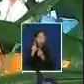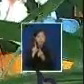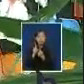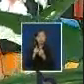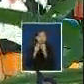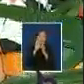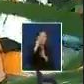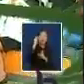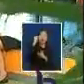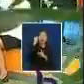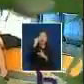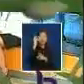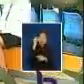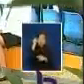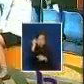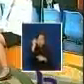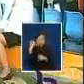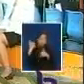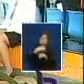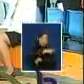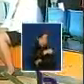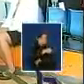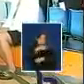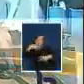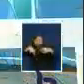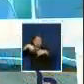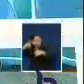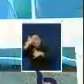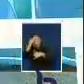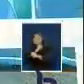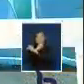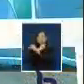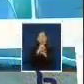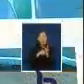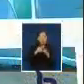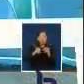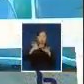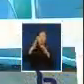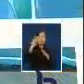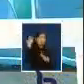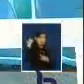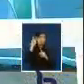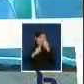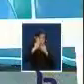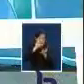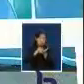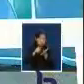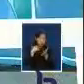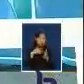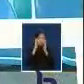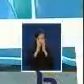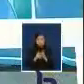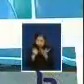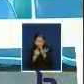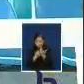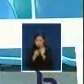มากกว่านี้แล้วก็เป็นการป้องกันไม่ให้ไปติดเชื้อผู้อื่นด้วยนะครับเพราะว่าจากสถิติคุณหมอเล่าให้ฟังนะครับก็พบนะครับว่าผู้ป่วยไม่ได้เพิ่มขึ้น